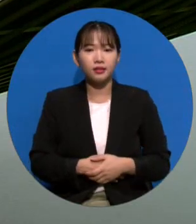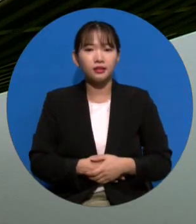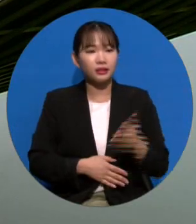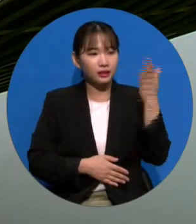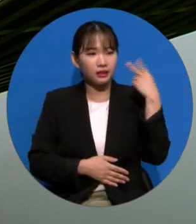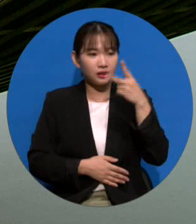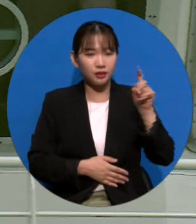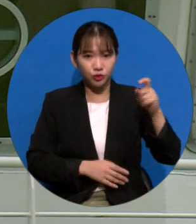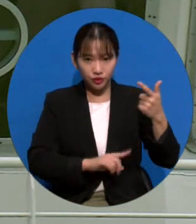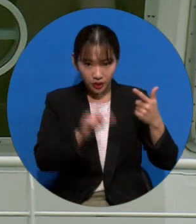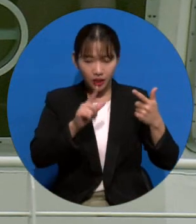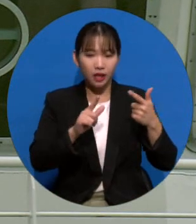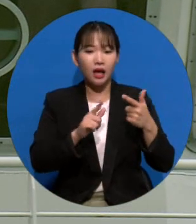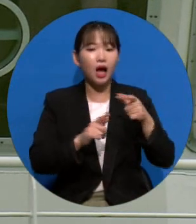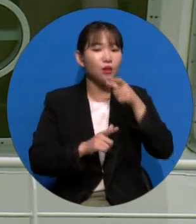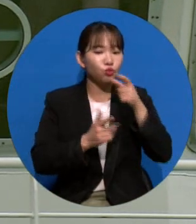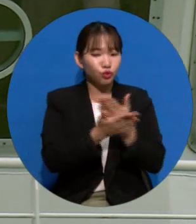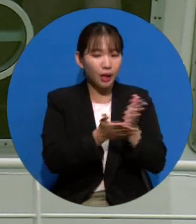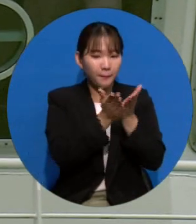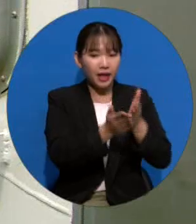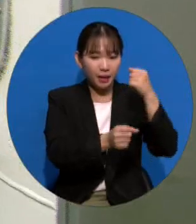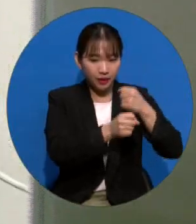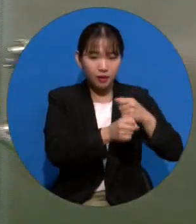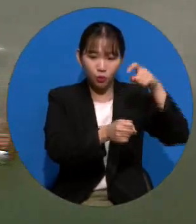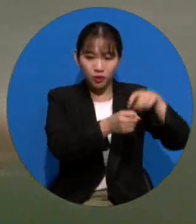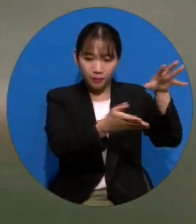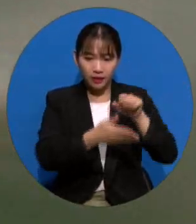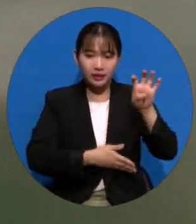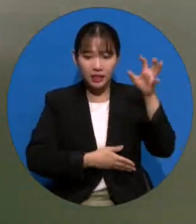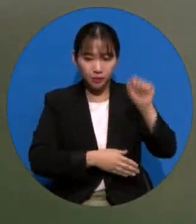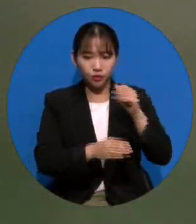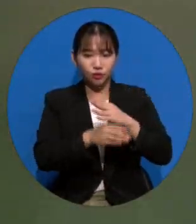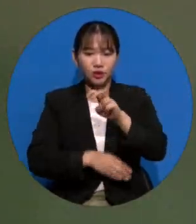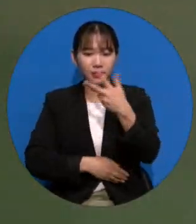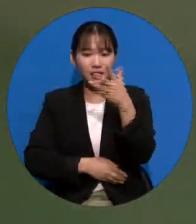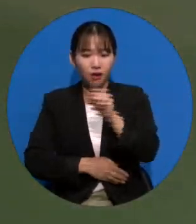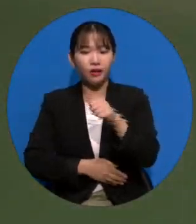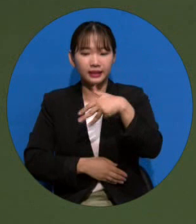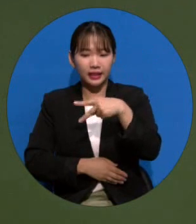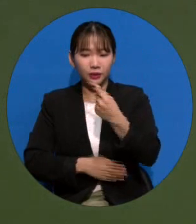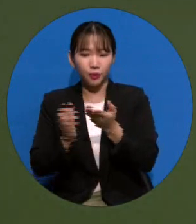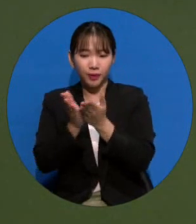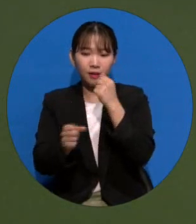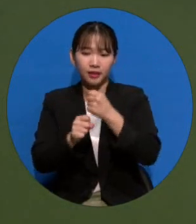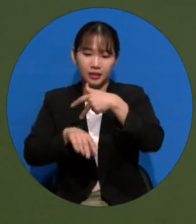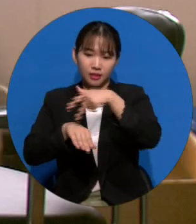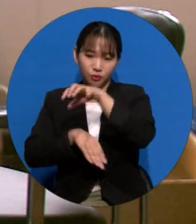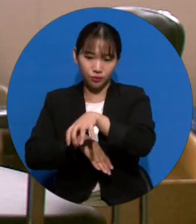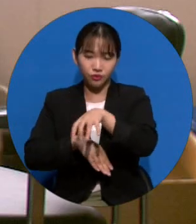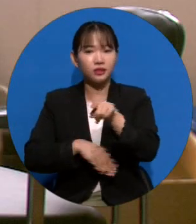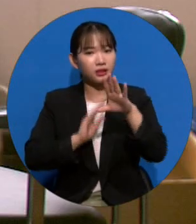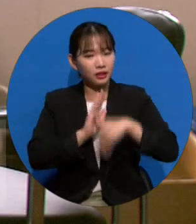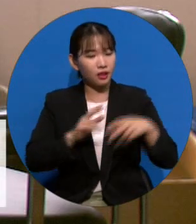지난 2016년 급수선 건조비로 받은 국비 40억 원 가운데 27억 원으로 차도선을 건조한 진도군.